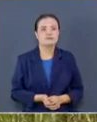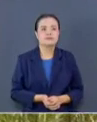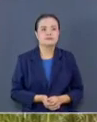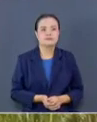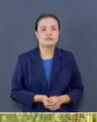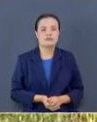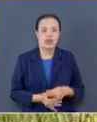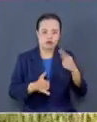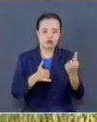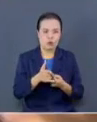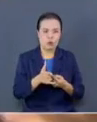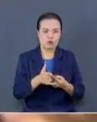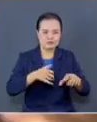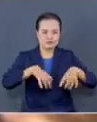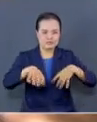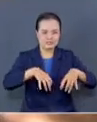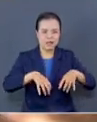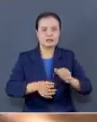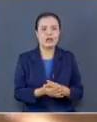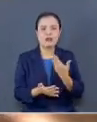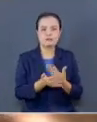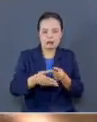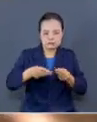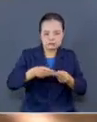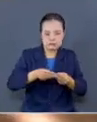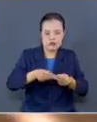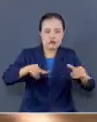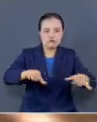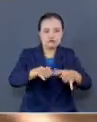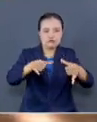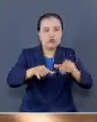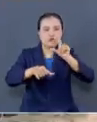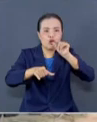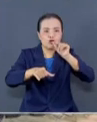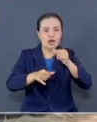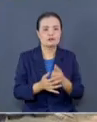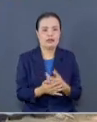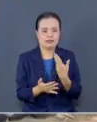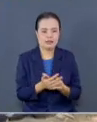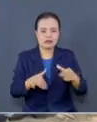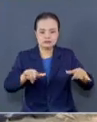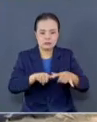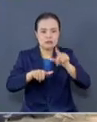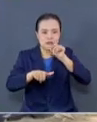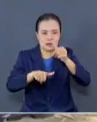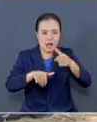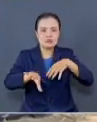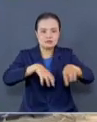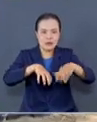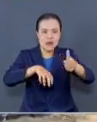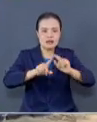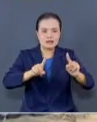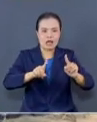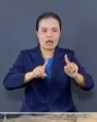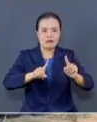องต้นแจ้งข้อหาร่วมกันเป็นผู้จัดให้มีการเล่นพนันชนไก่ชนและร่วมกันเล่นพนันชนไก่ถามว่าไก่ชนจัดการพนันได้ไหมจัดได้นะฮะแต่ว่าจ